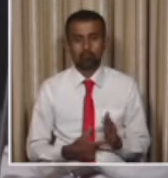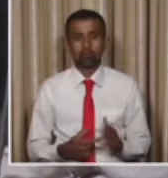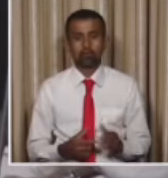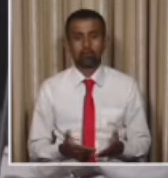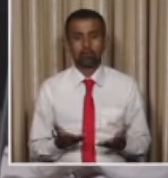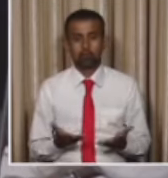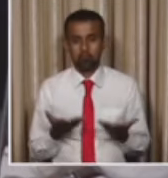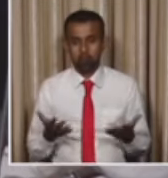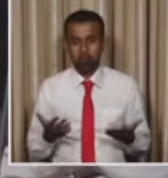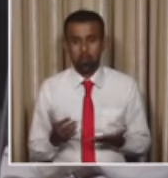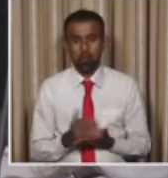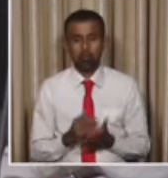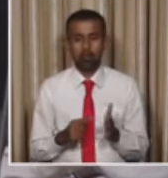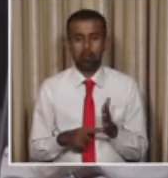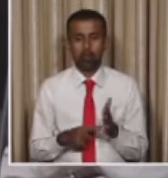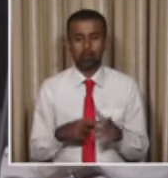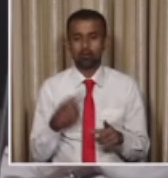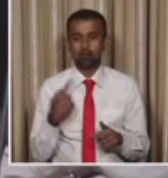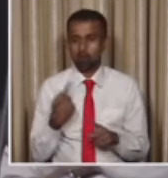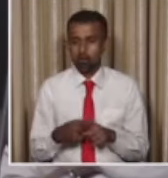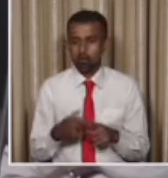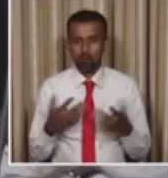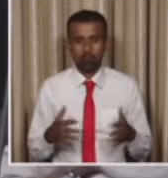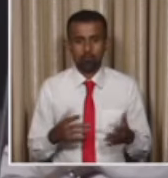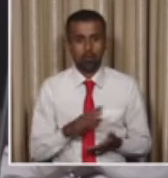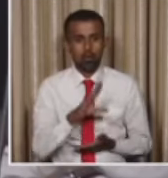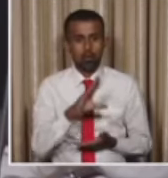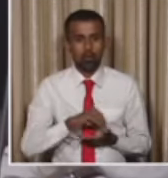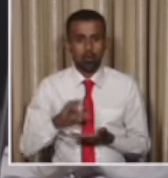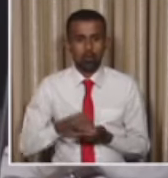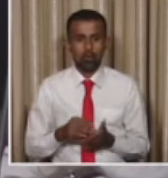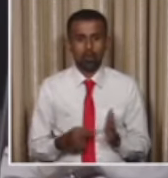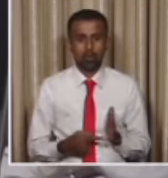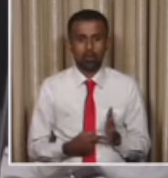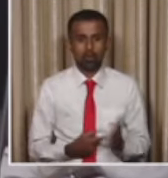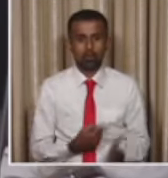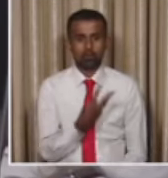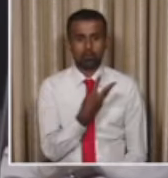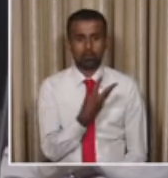කරලා සියලුම දෙනා බද්ධට යටත් කරලා හොයාගන්න පුළුවන් ට්‍රිලියන 3යි.